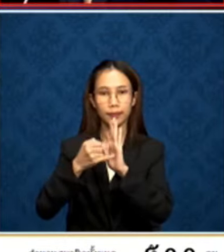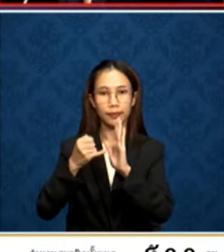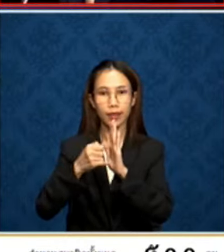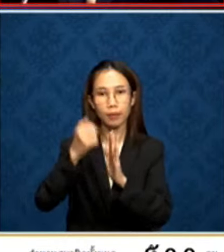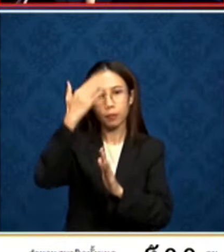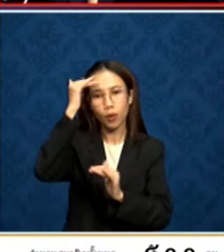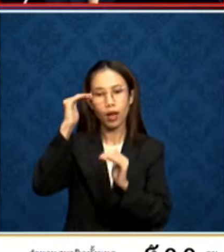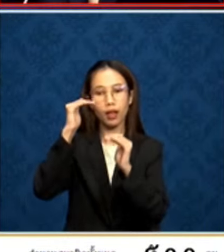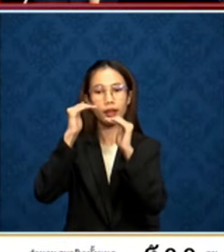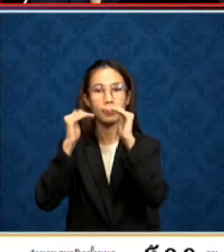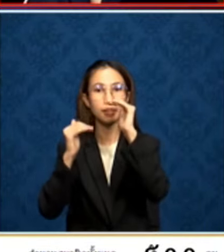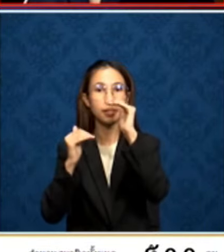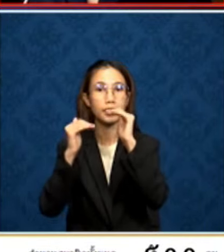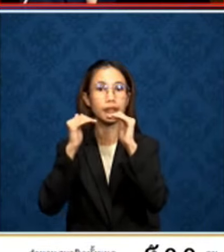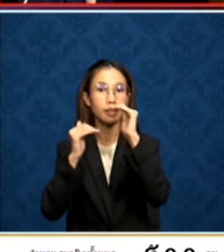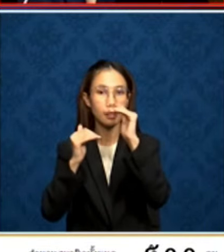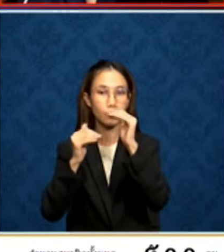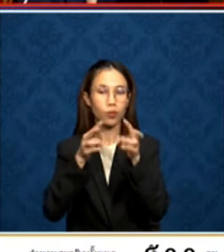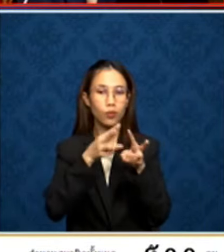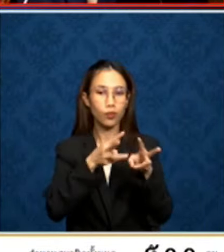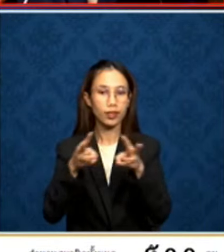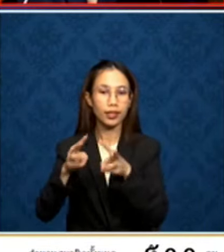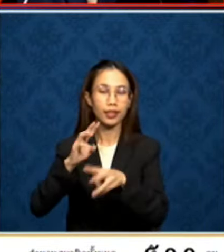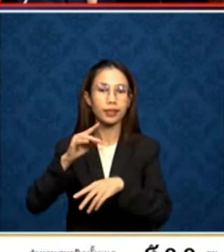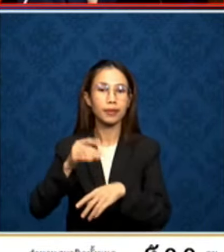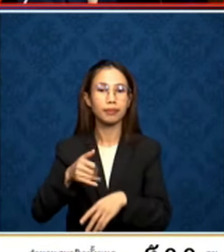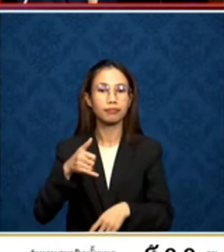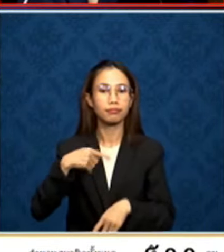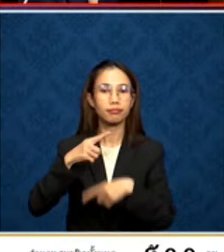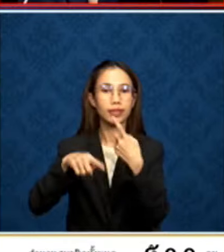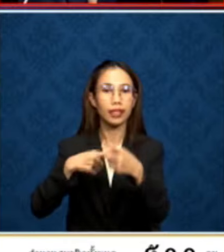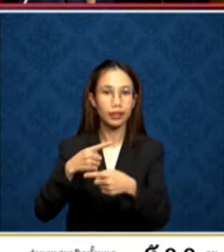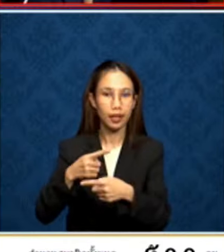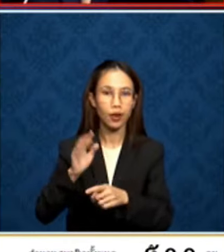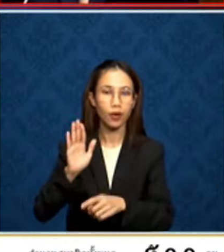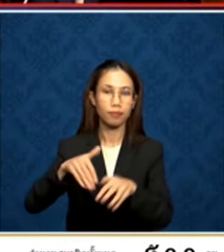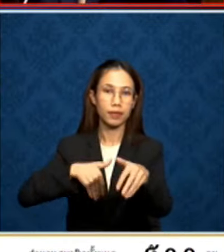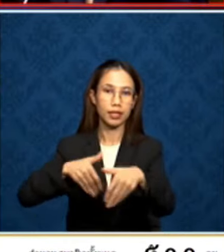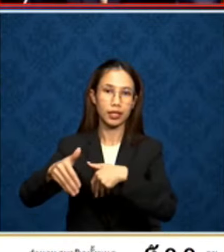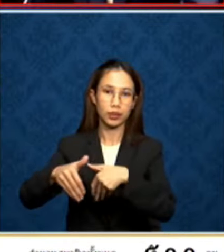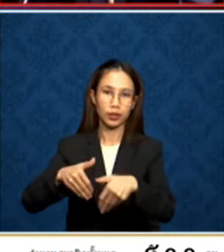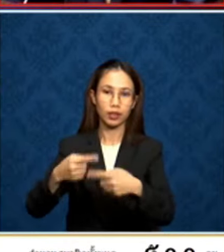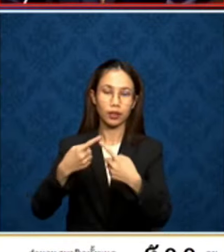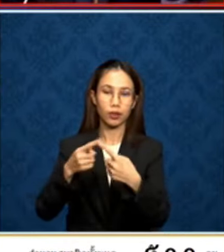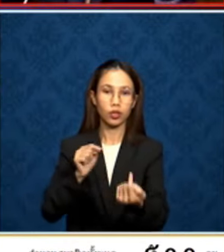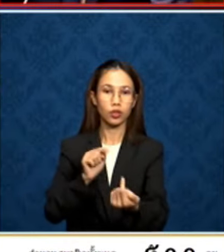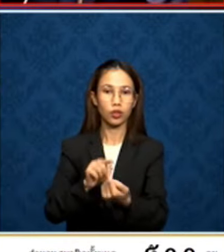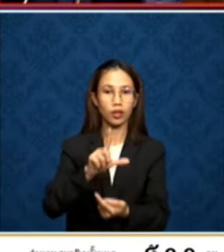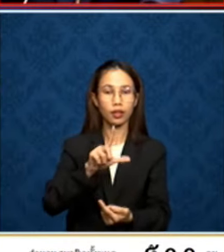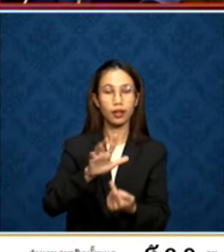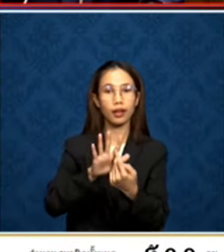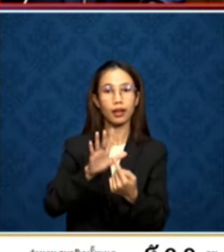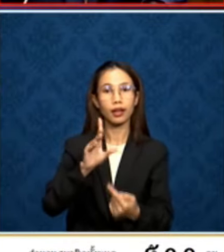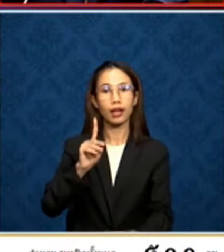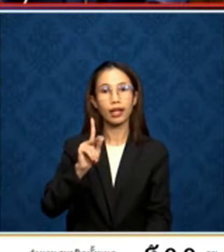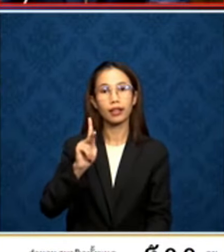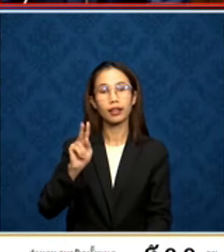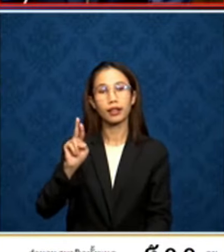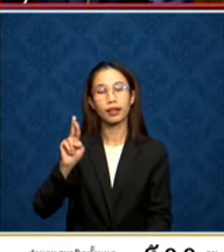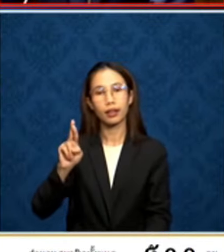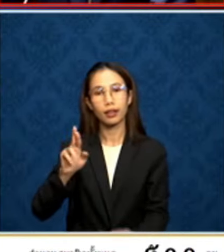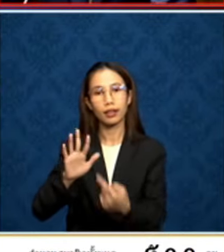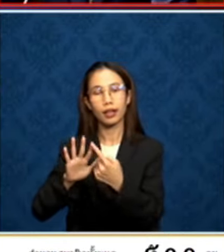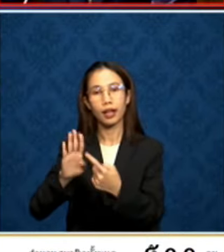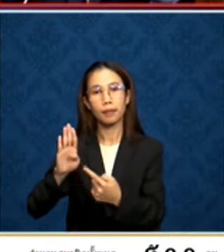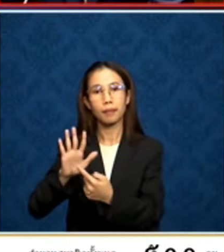ความเหลื่อมล้ำในการเดินทางของพี่น้องประชาชนได้ด้วยค่ะในเขตลาดกระบังนะคะตอนนี้เรามีรถไฟฟ้า